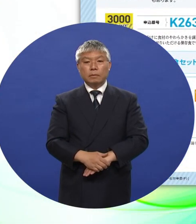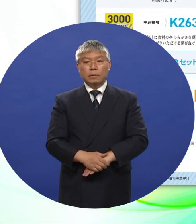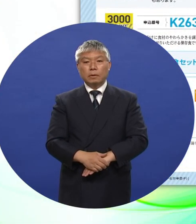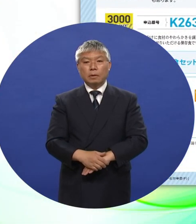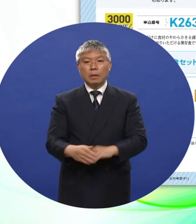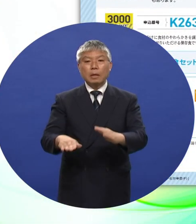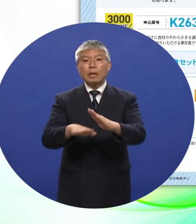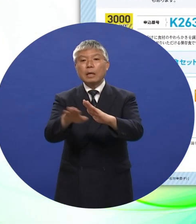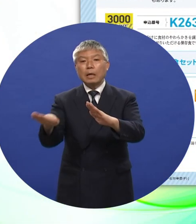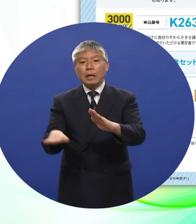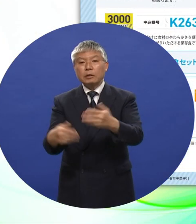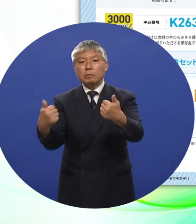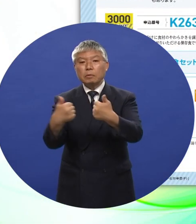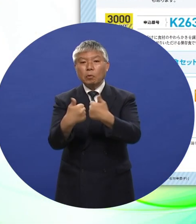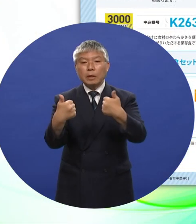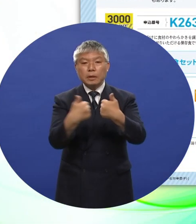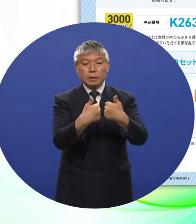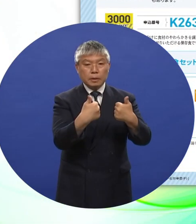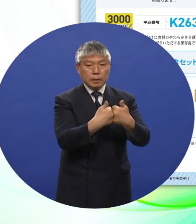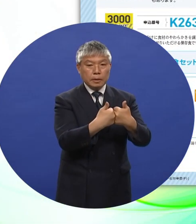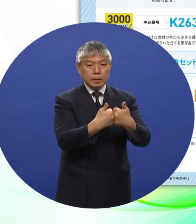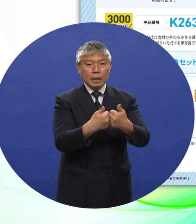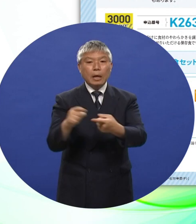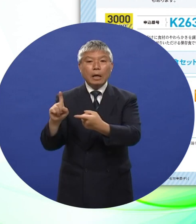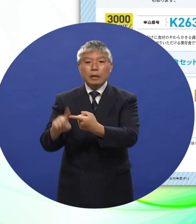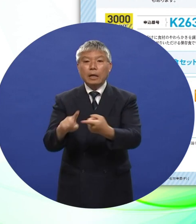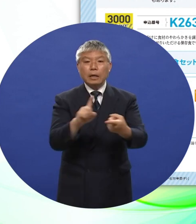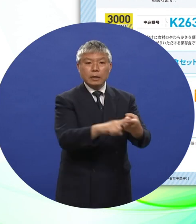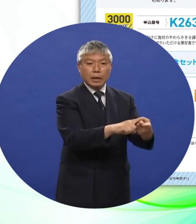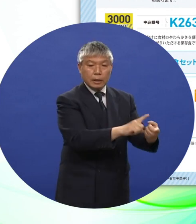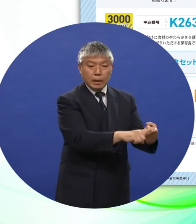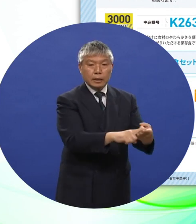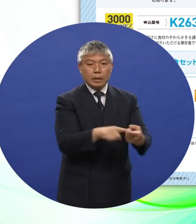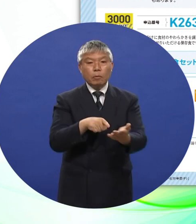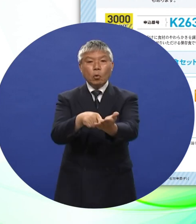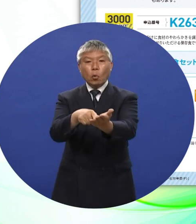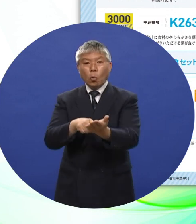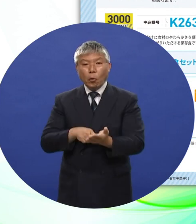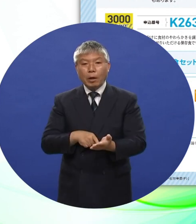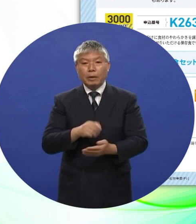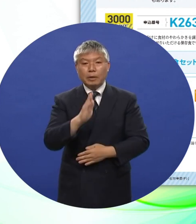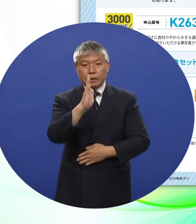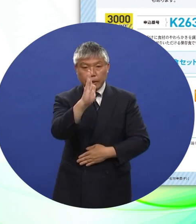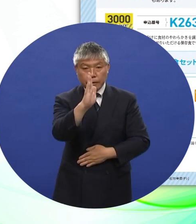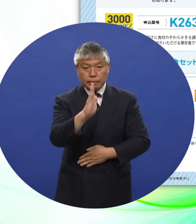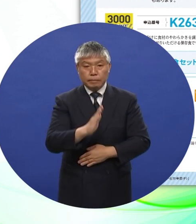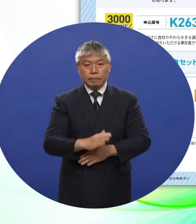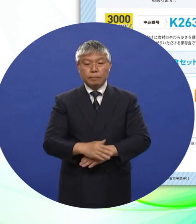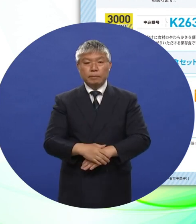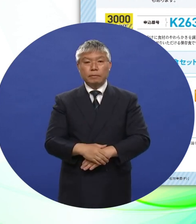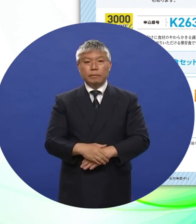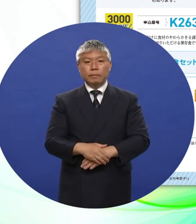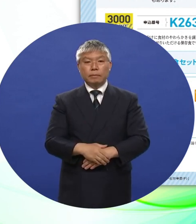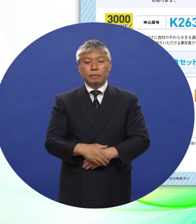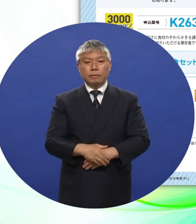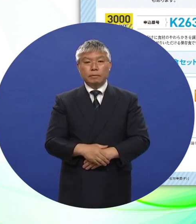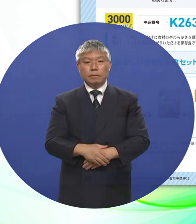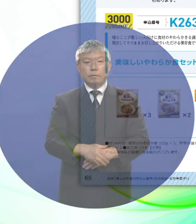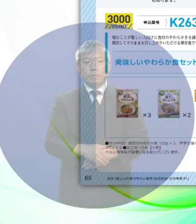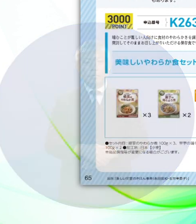ご家族で相談しながら、それぞれの家庭の状況に合った防災用品をお申し込みください。